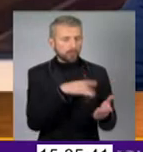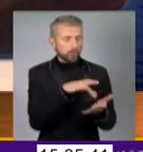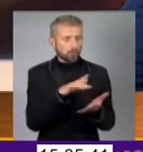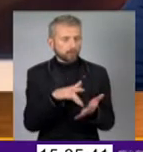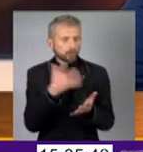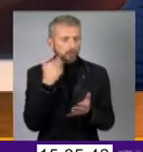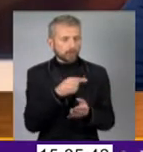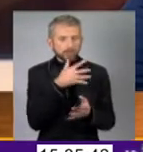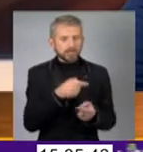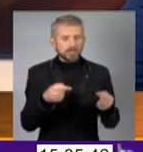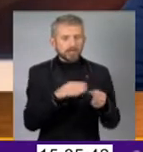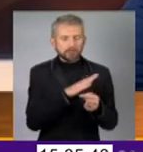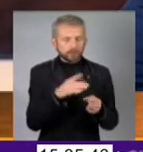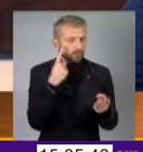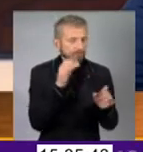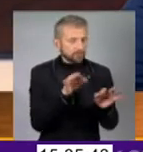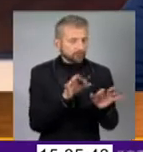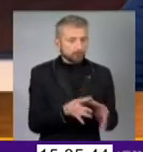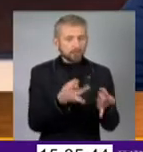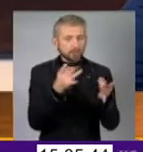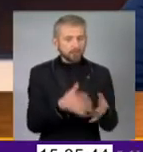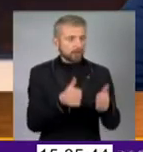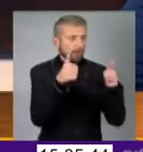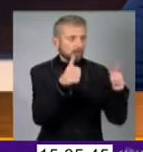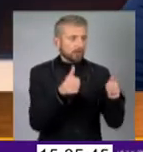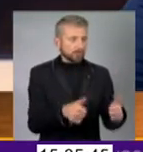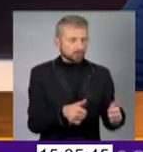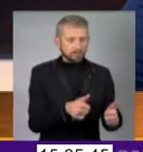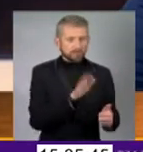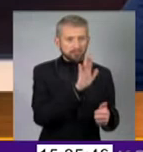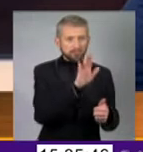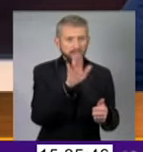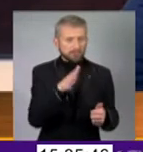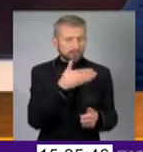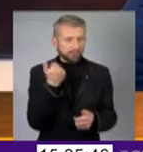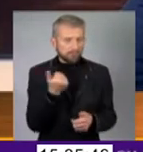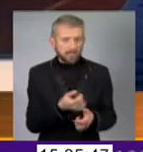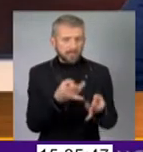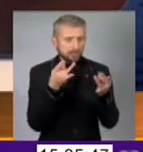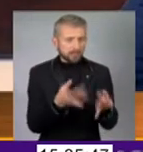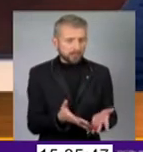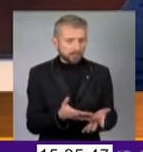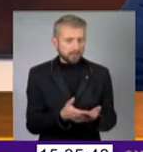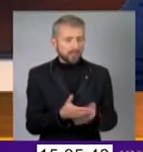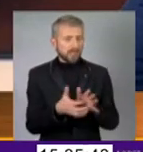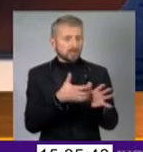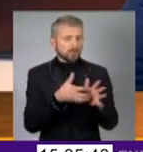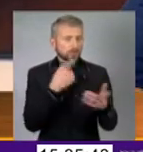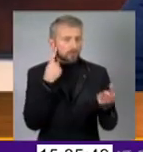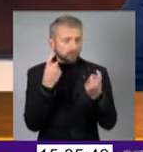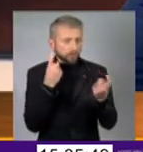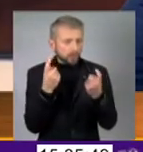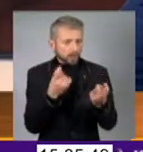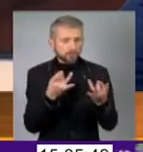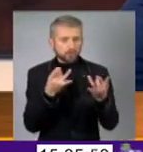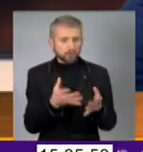вони невчасно інформують. Елементарно розклеєння оголошень на під'їздах немає. Це елементарні речі. Правда. А недостаток інформації,